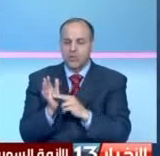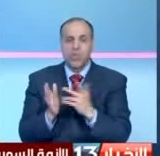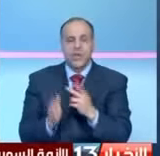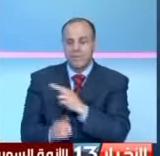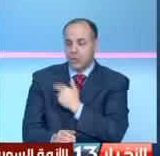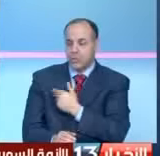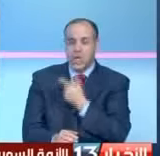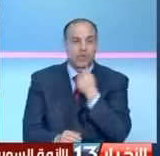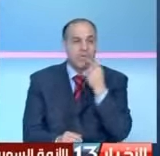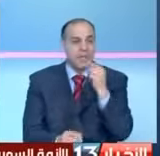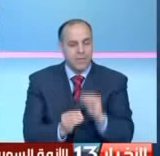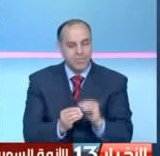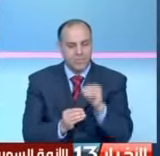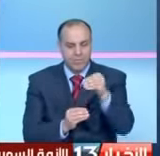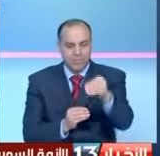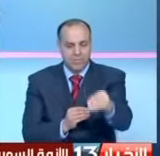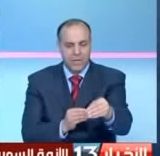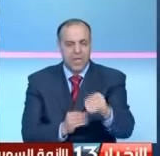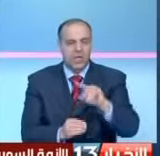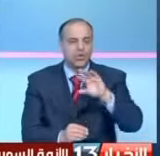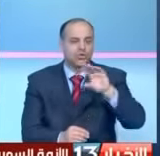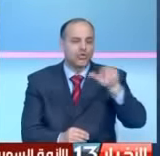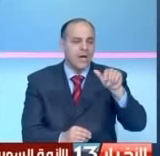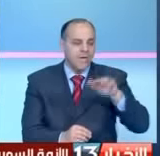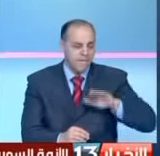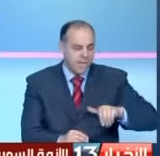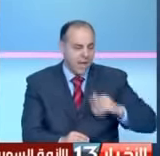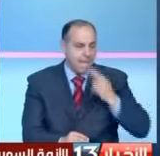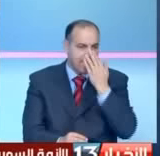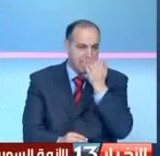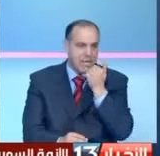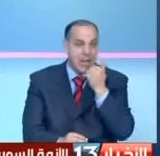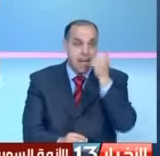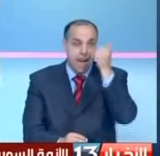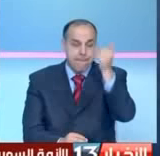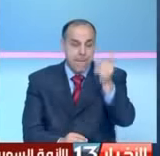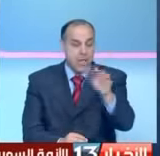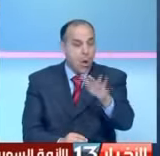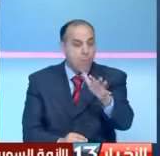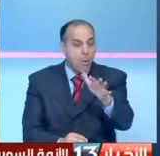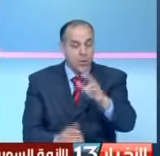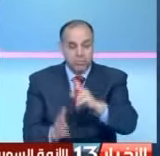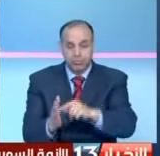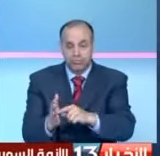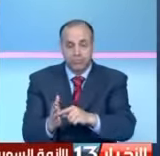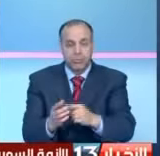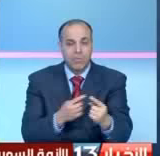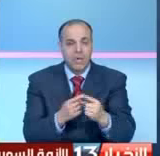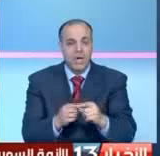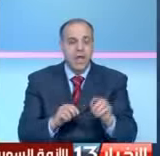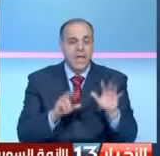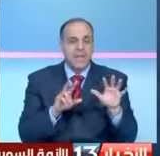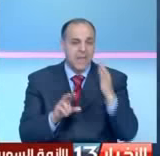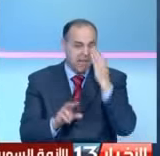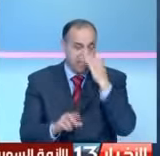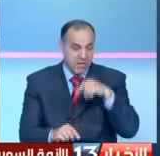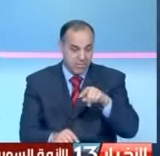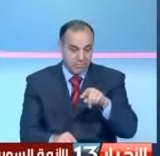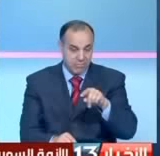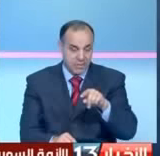جنيف تأجلت إلى نهاية شهر فبراير القادم بعد أن كان من المقرر إجراؤها في 8